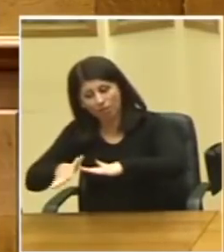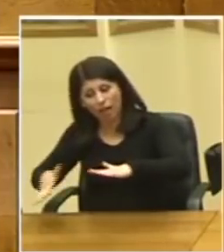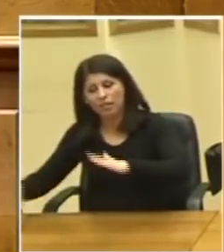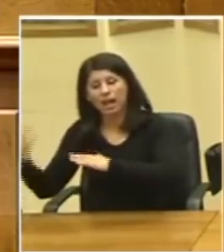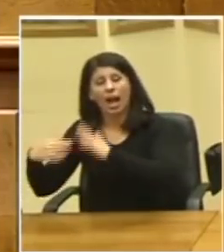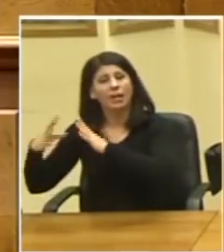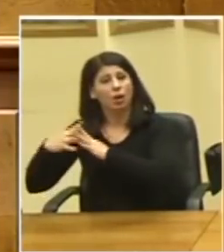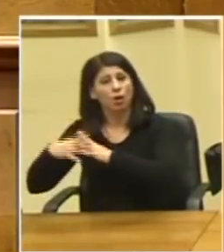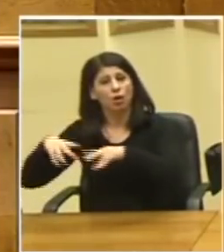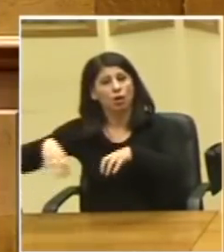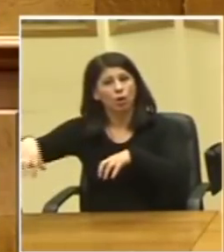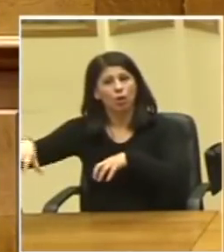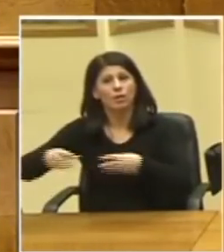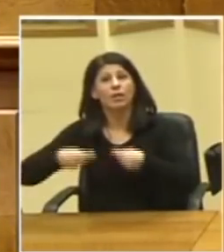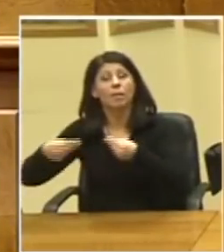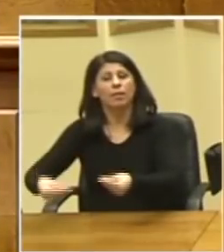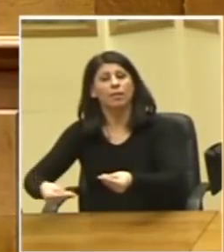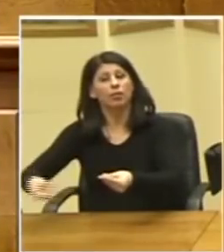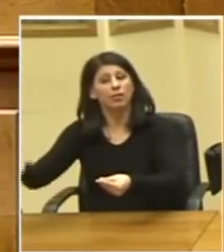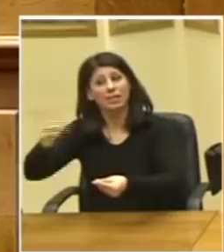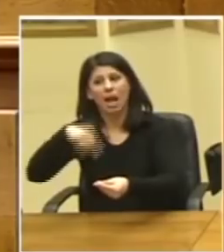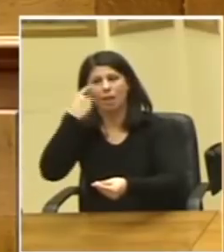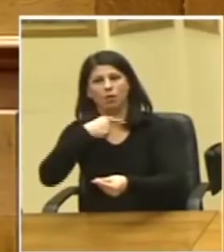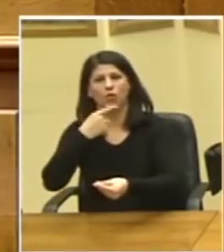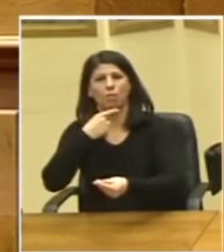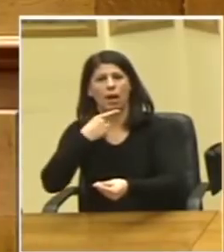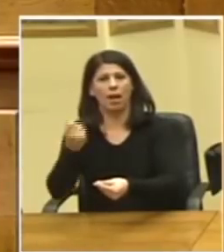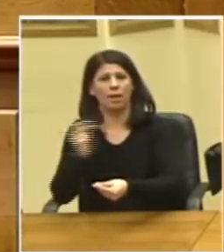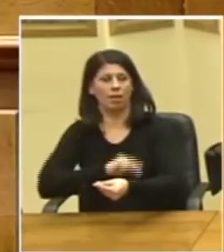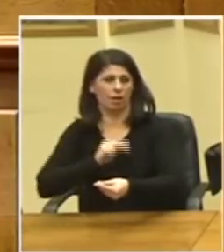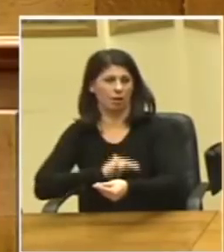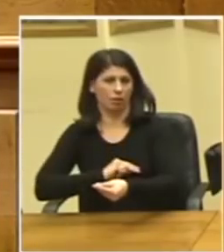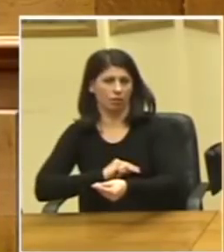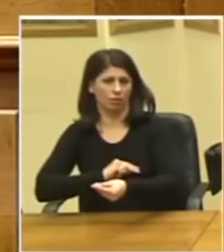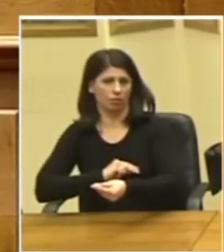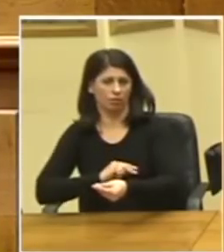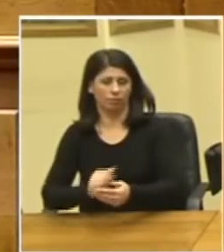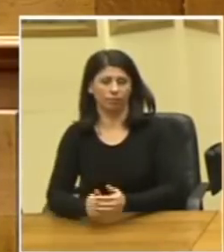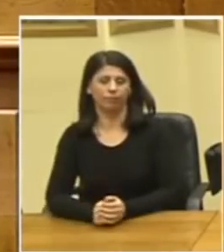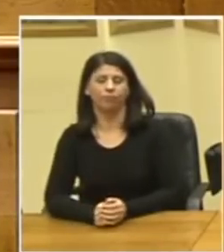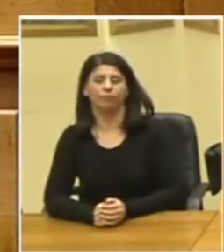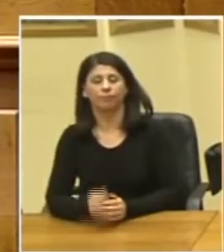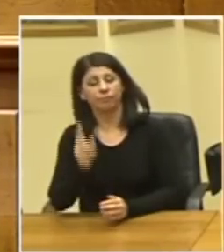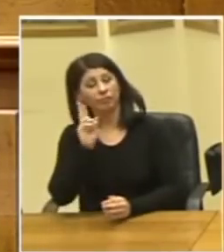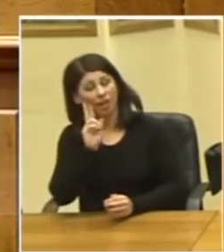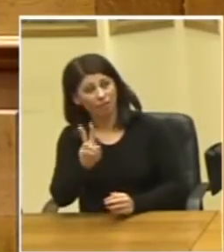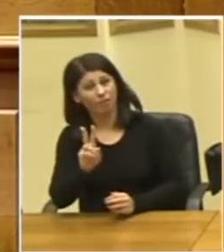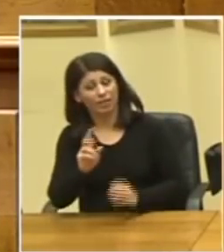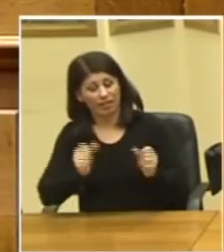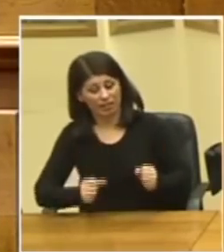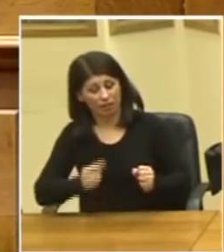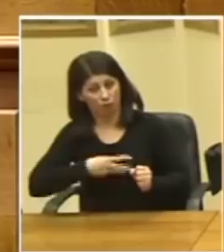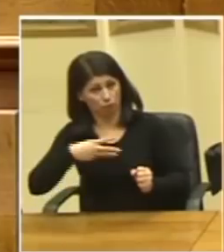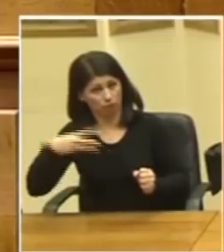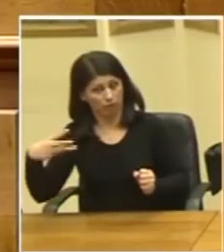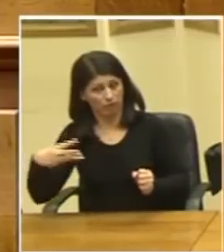μην παραχωρούνται σε τρίτους για εκμετάλλευση. Φαίνεται στις προτάσεις για πλήρη κατοχύρωση